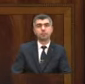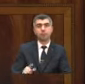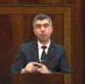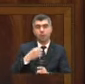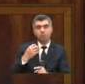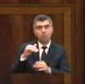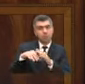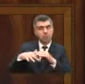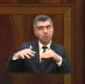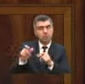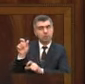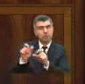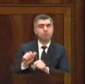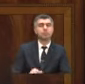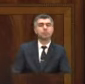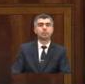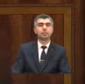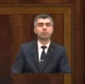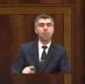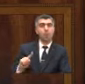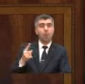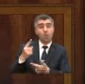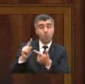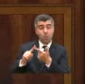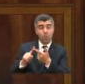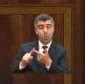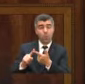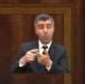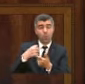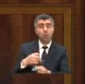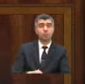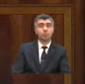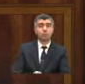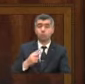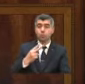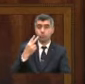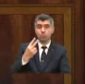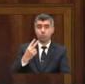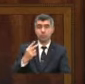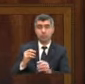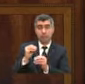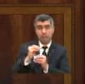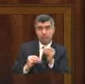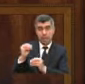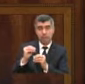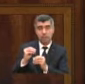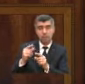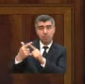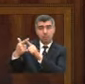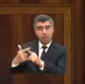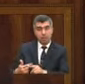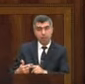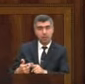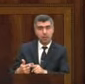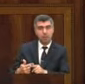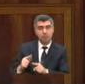النواب المحترمين الله يجزيهم بخير، أول نقطة حاول نهتم بها هو جوج الأمور، الزيادة في المناصب المالية